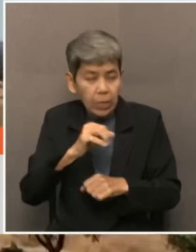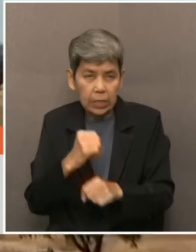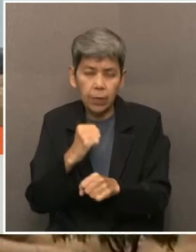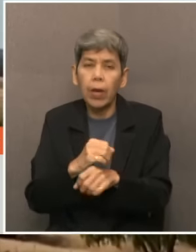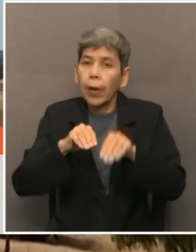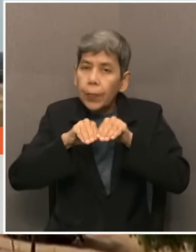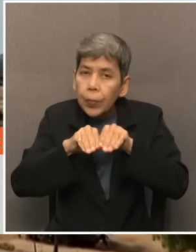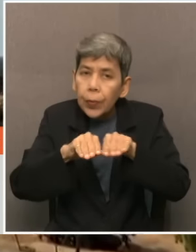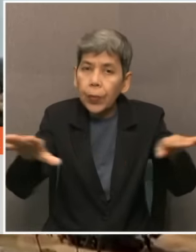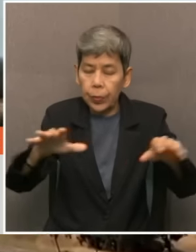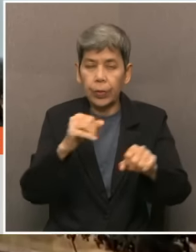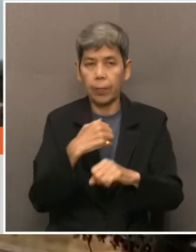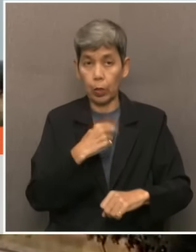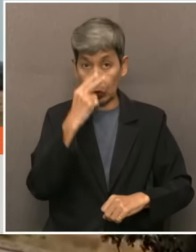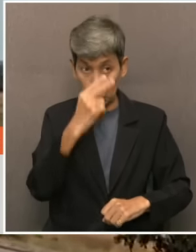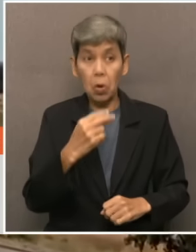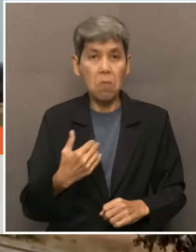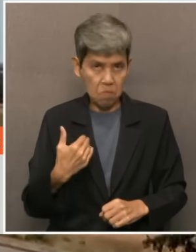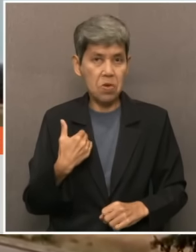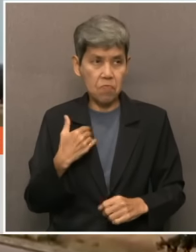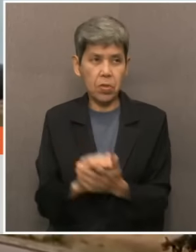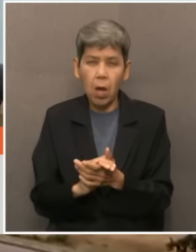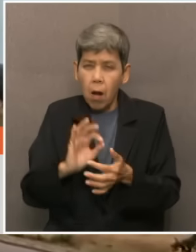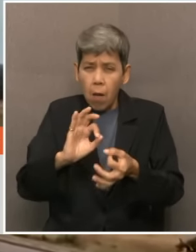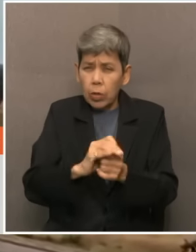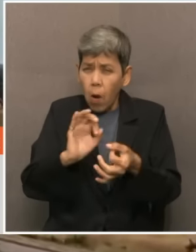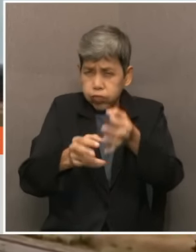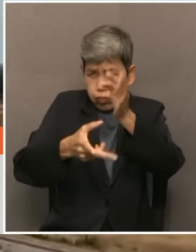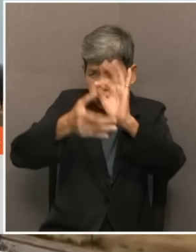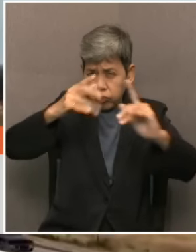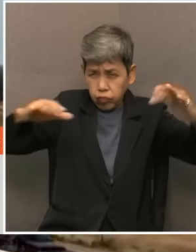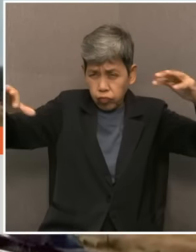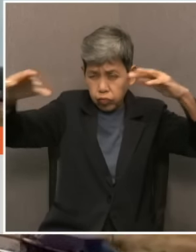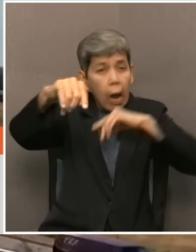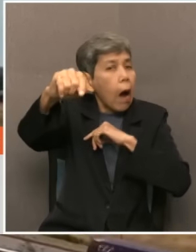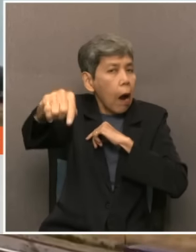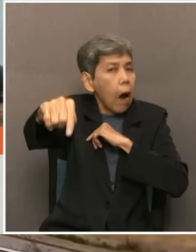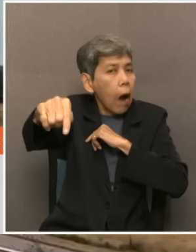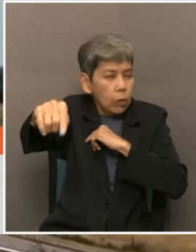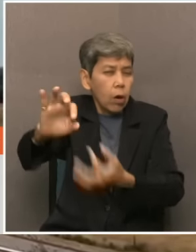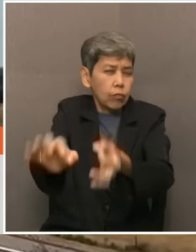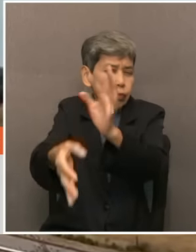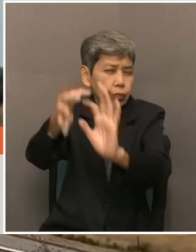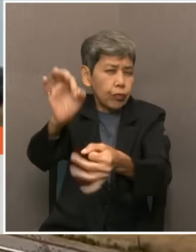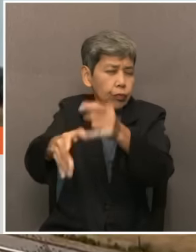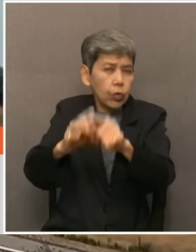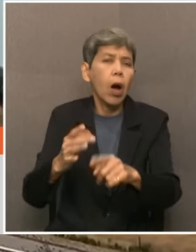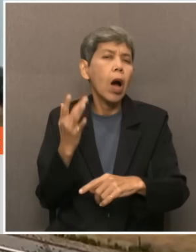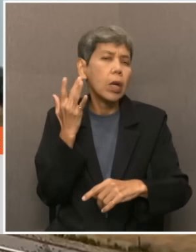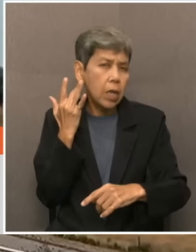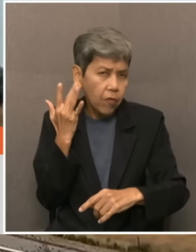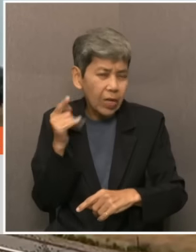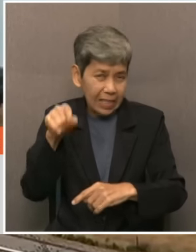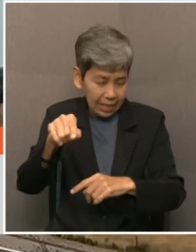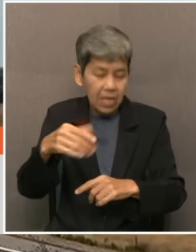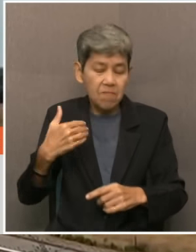แร์วิดีโอครัก็คือจะเห็นภาพของควนไฟซึงจุดต้นเพลิงมาจากไฟไ้ในรแลิฟอเนียซึ่ง